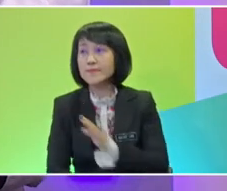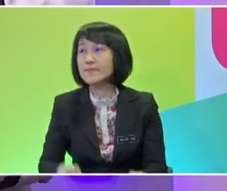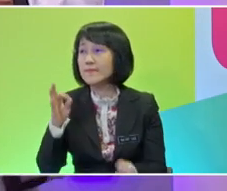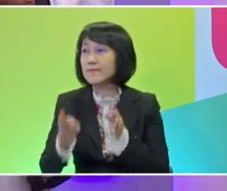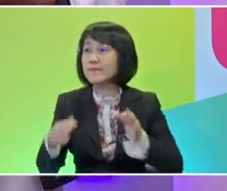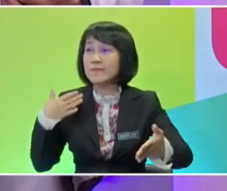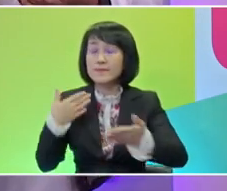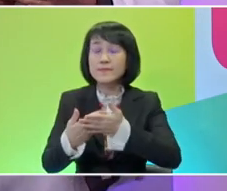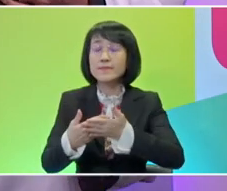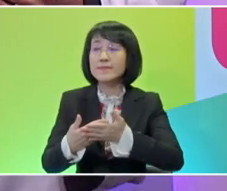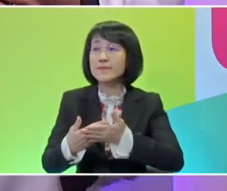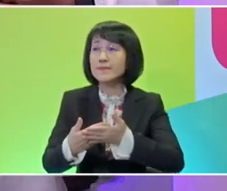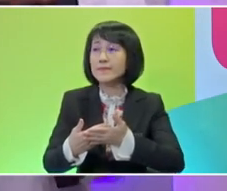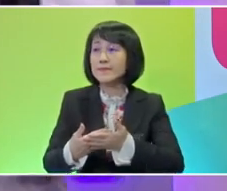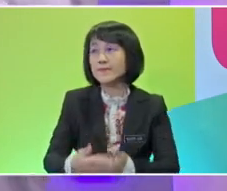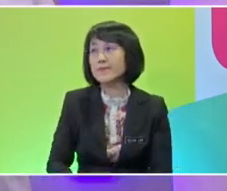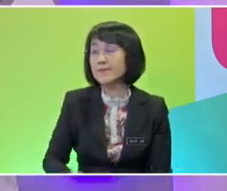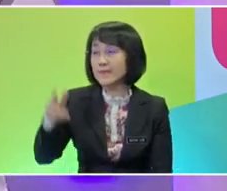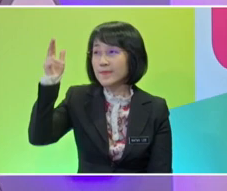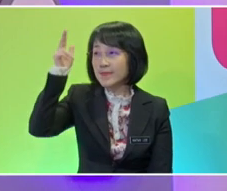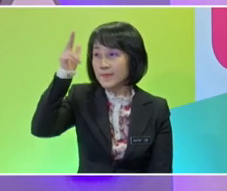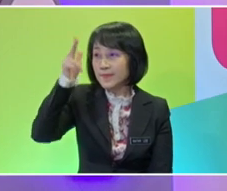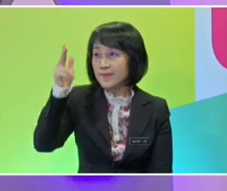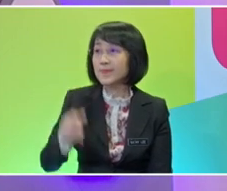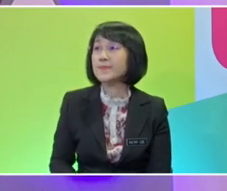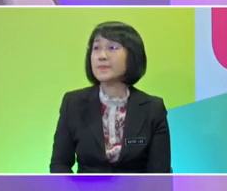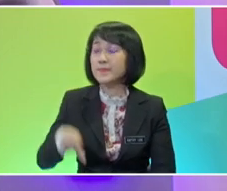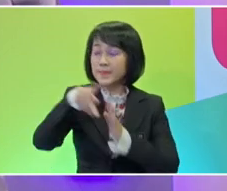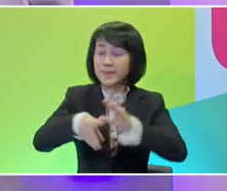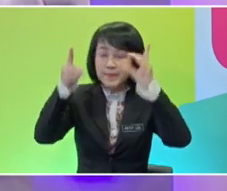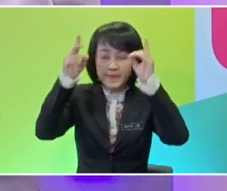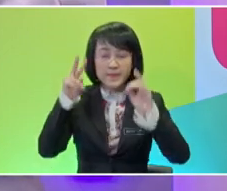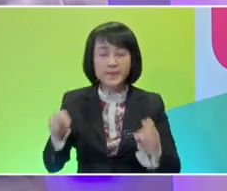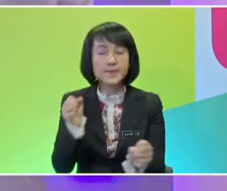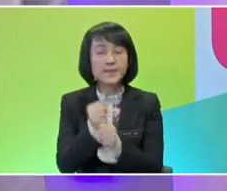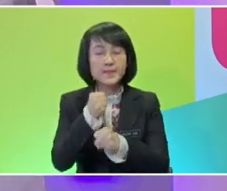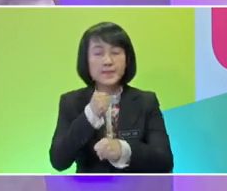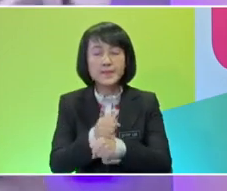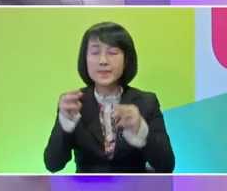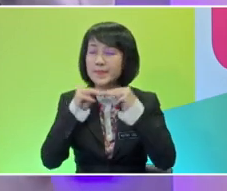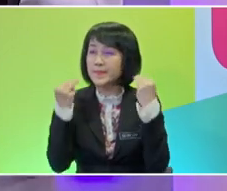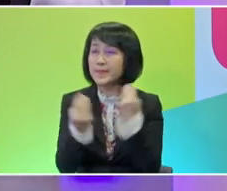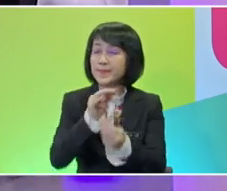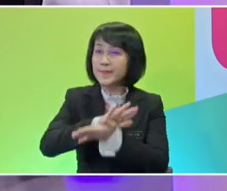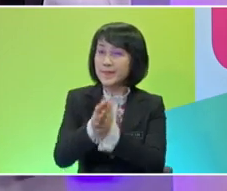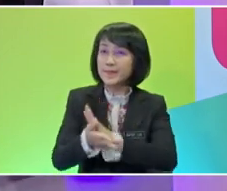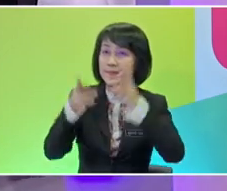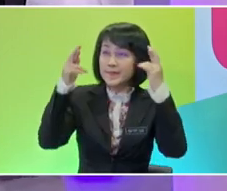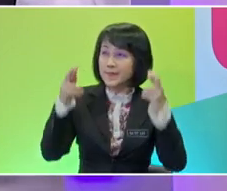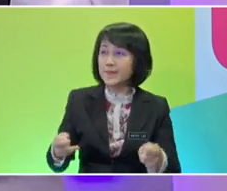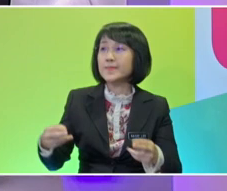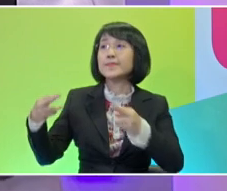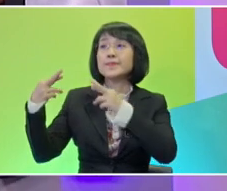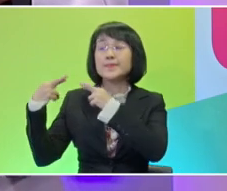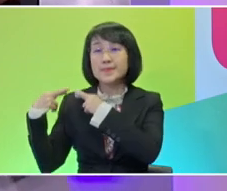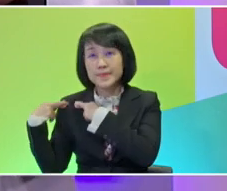kerajaan pun pendidikan haruslah membentuk masyarakat menjadi rakyat yang bijak kepada raja dan